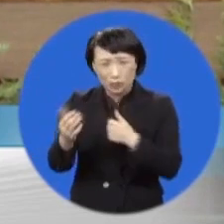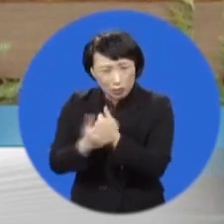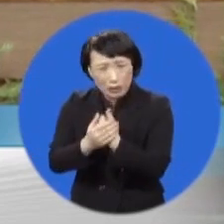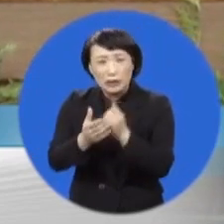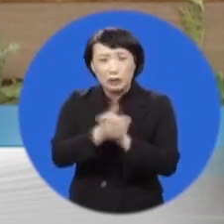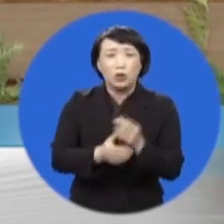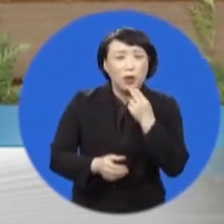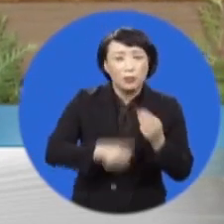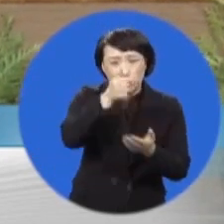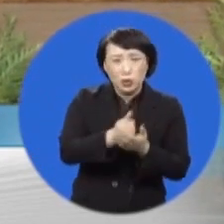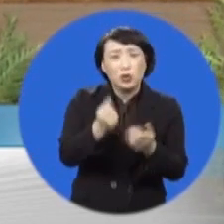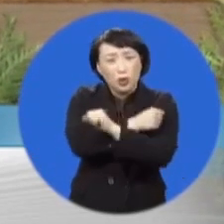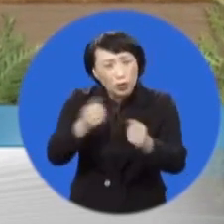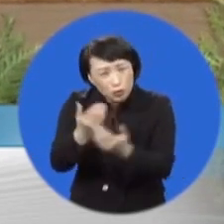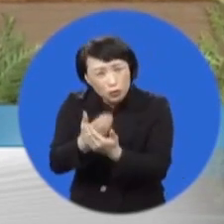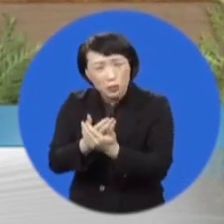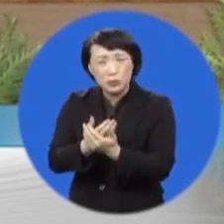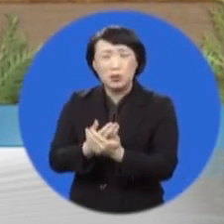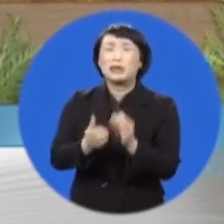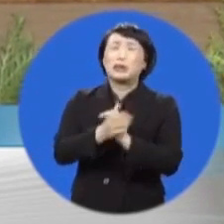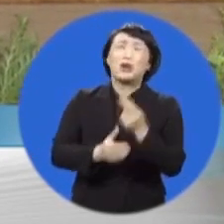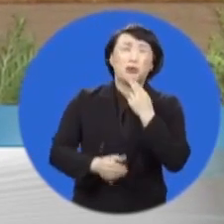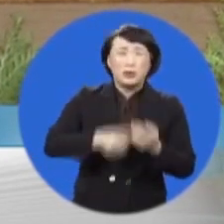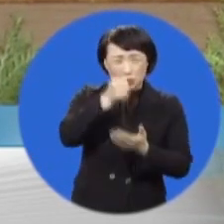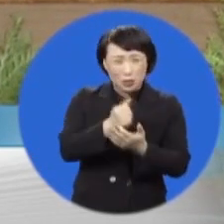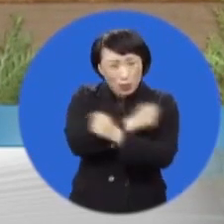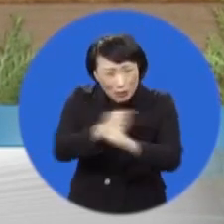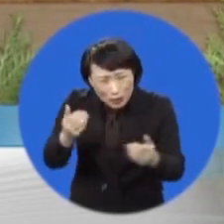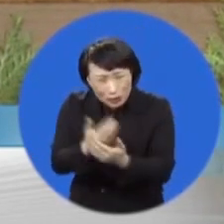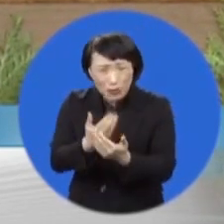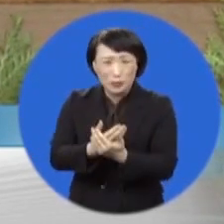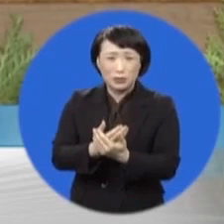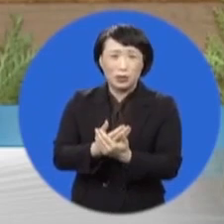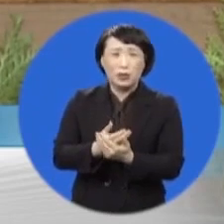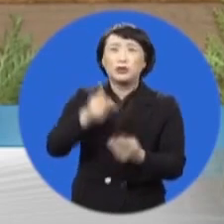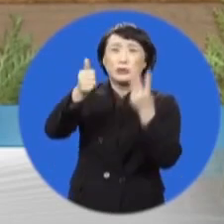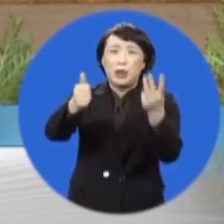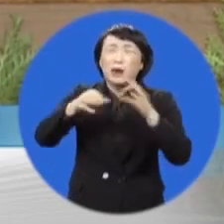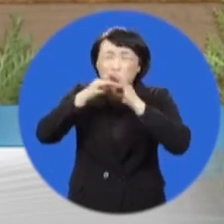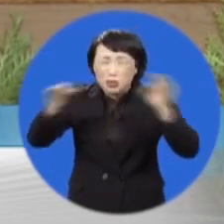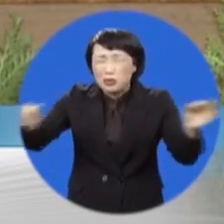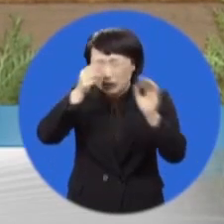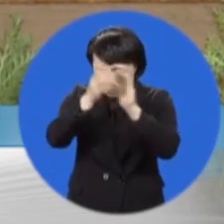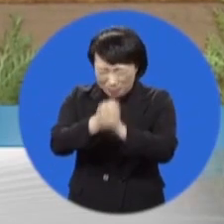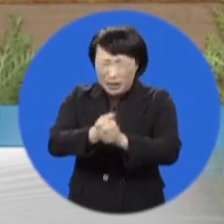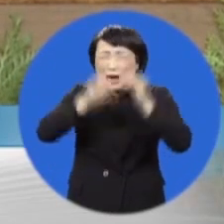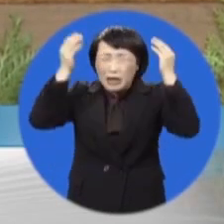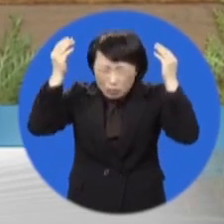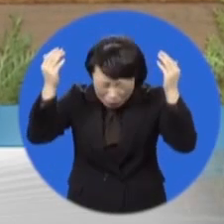지루하지 못한 여러 용도의 해주세요 개도 하지 뭐 단자를 용서해 주세요 주요 3차가 5도